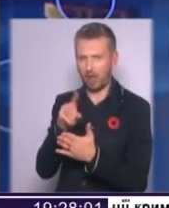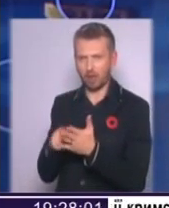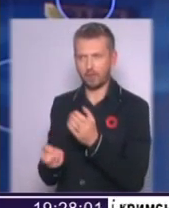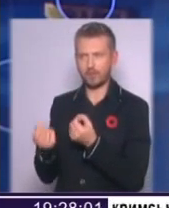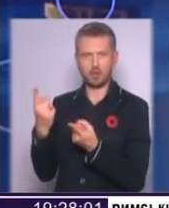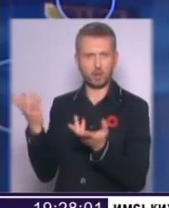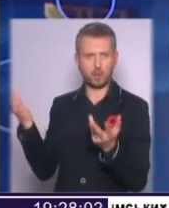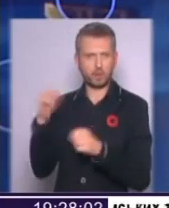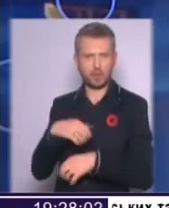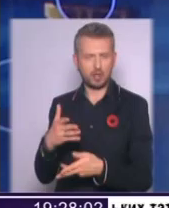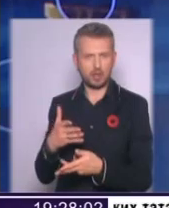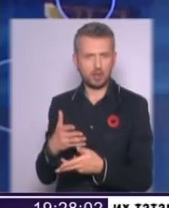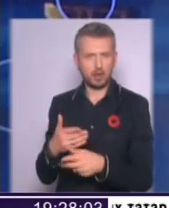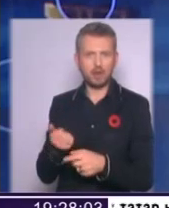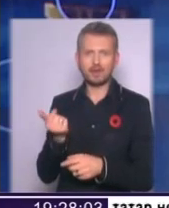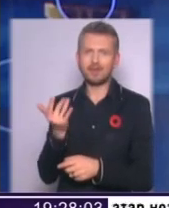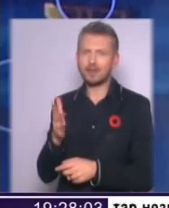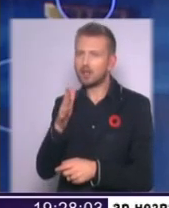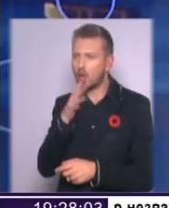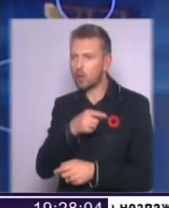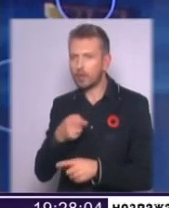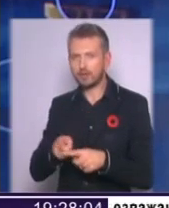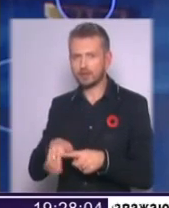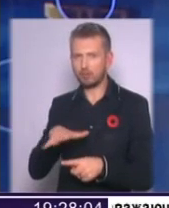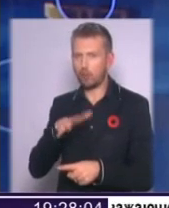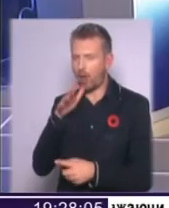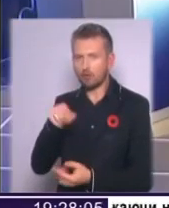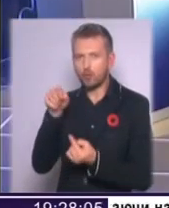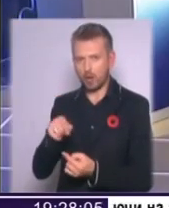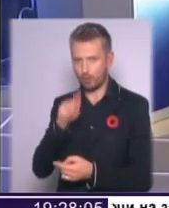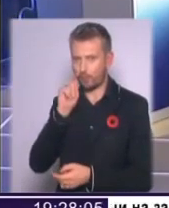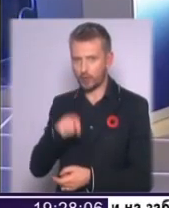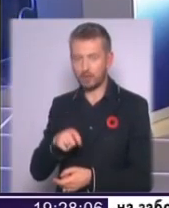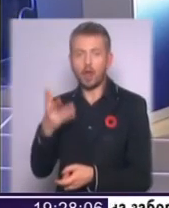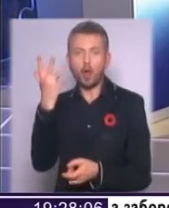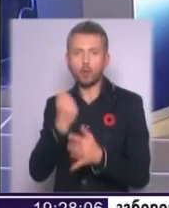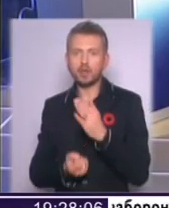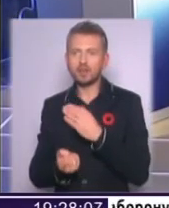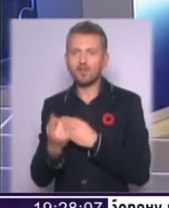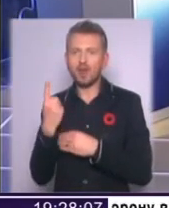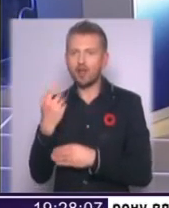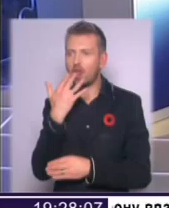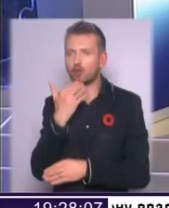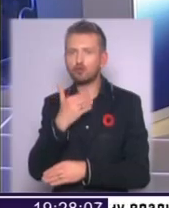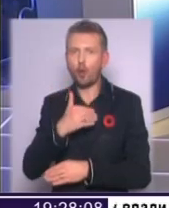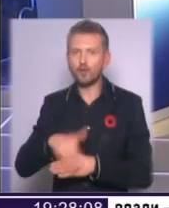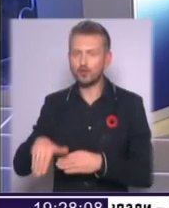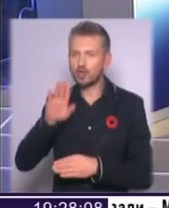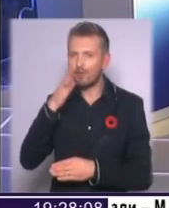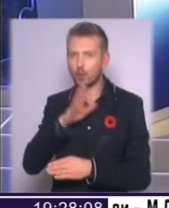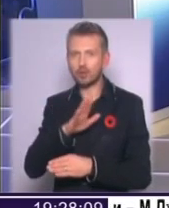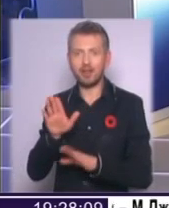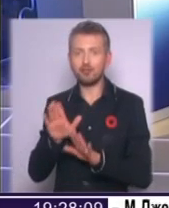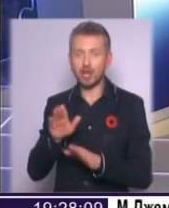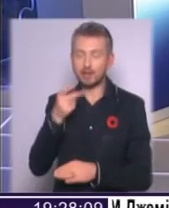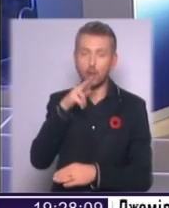це було років актуально в Україні. А коли з'являється зовнішній ворог, коли зовнішня загроза, не лише для України,